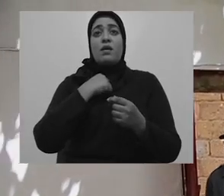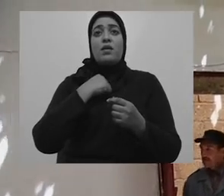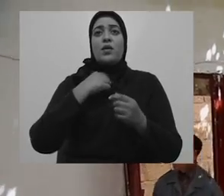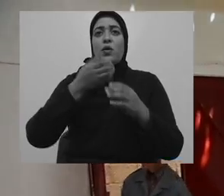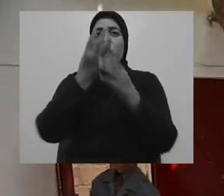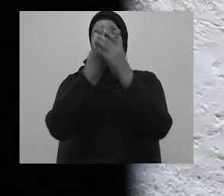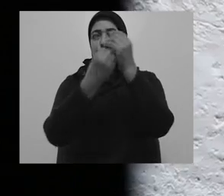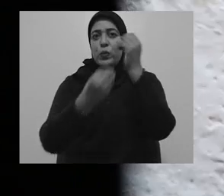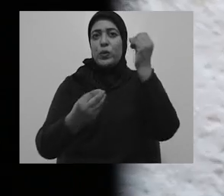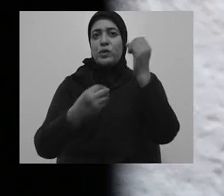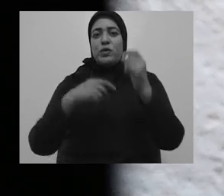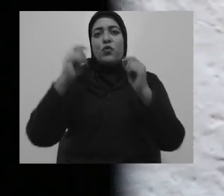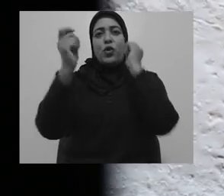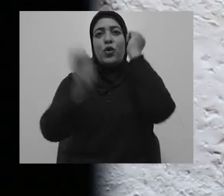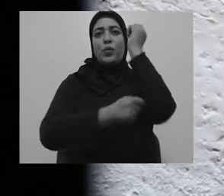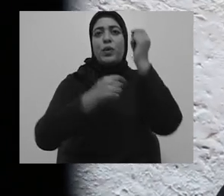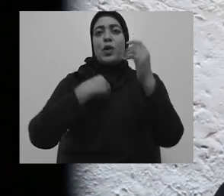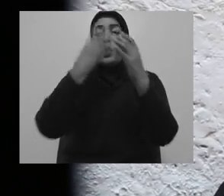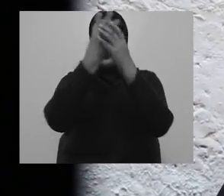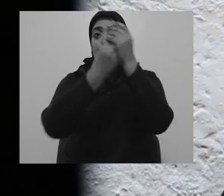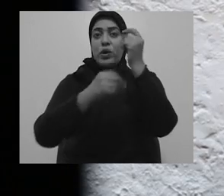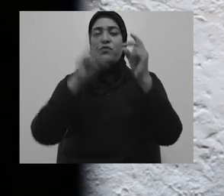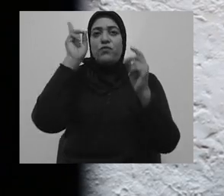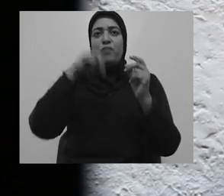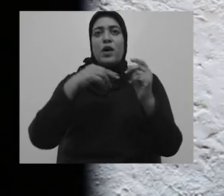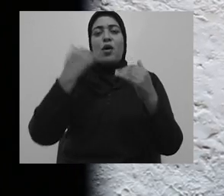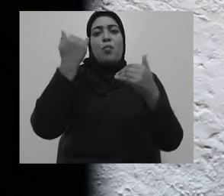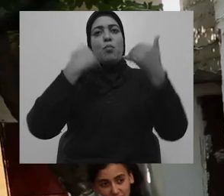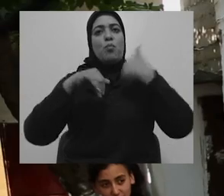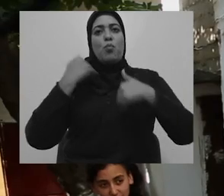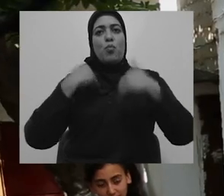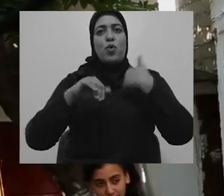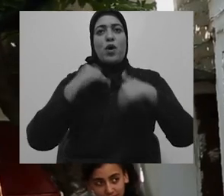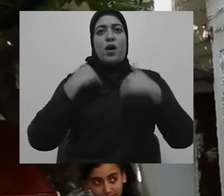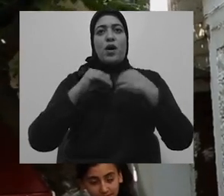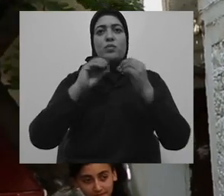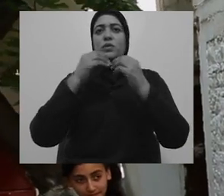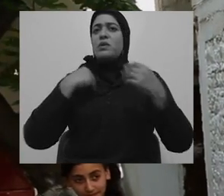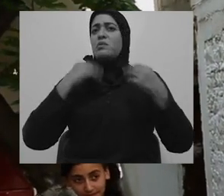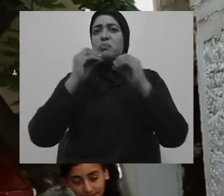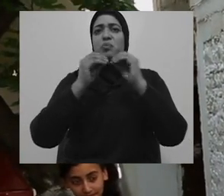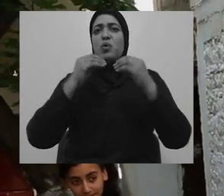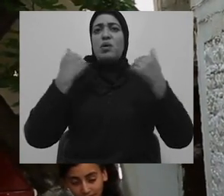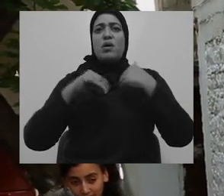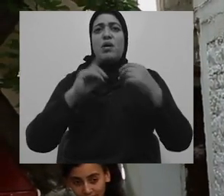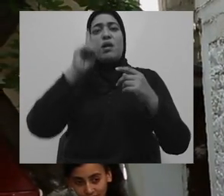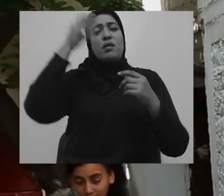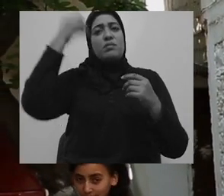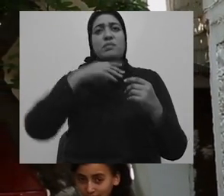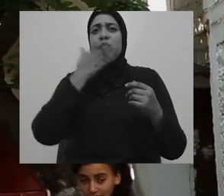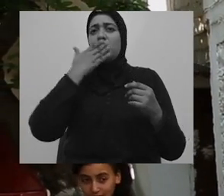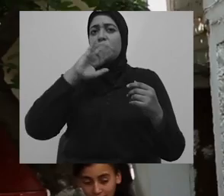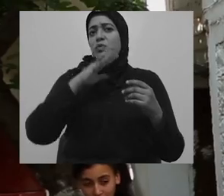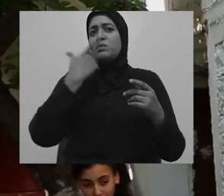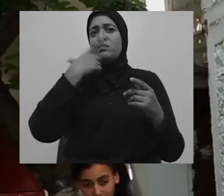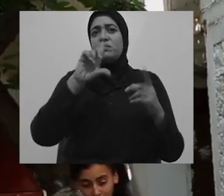Je nais dans le village de Tarlicht. Je suis né handicapé et cet handicap m'appartient. J'ai vécu toute